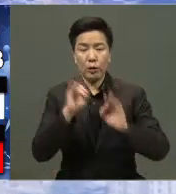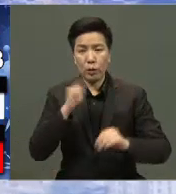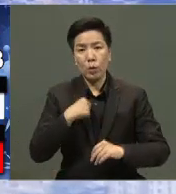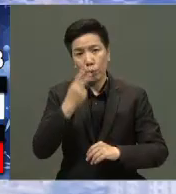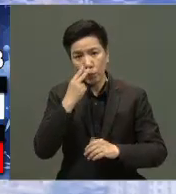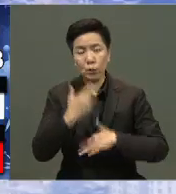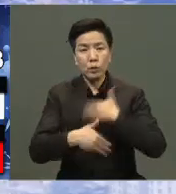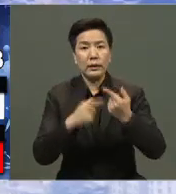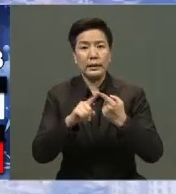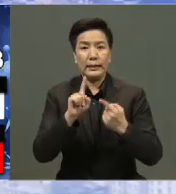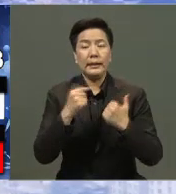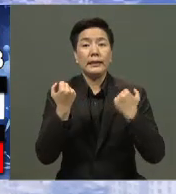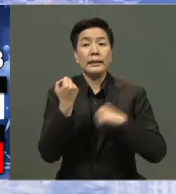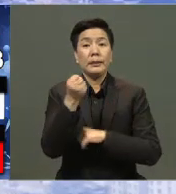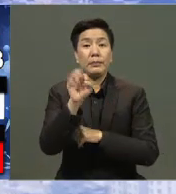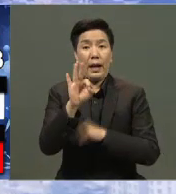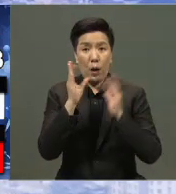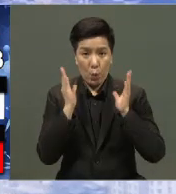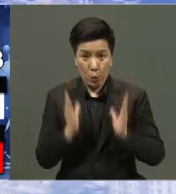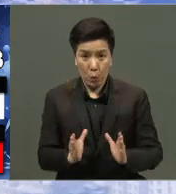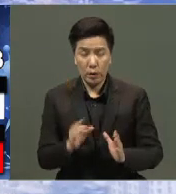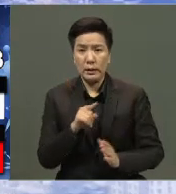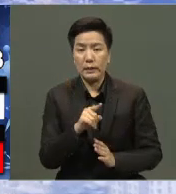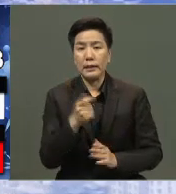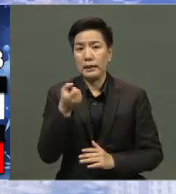รายที่ยังขายอยู่นั้นก็พยายามหาชุดข้อมูลที่อยู่ประสานหาข้อมูลอยู่นะครับนี่คือความสำคัญที่ต้องดูแล้วขณะเดียวกัน19รายที่ว่านี้เราก็ก็ในเมื่อเข้าในระดับของการสถานกักกันที่เราดูแลแล้วนะครับก็ค่อนข้างมั่นใจแต่ข้อมูลที่ยังขาดหายไปนี้อยู่ในการที่จะต้องประสานการทั้งสองประเทศนำเรียนว่าทางการของทั้งไทยและก็ทำพม่าทำงานกันอยู่นะครับส่วนในต่างด้านเรื่องของการควบคุม